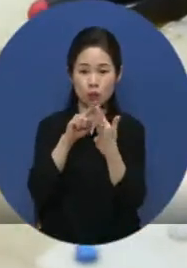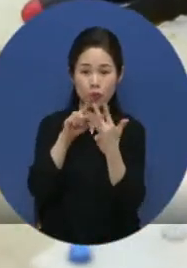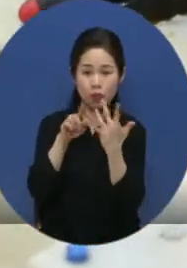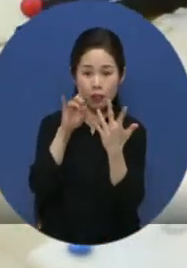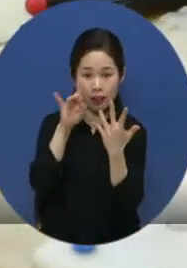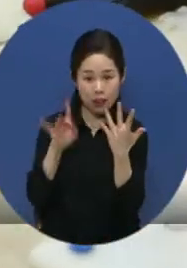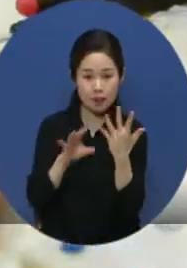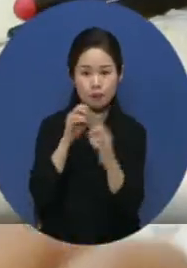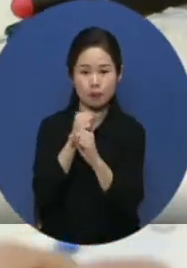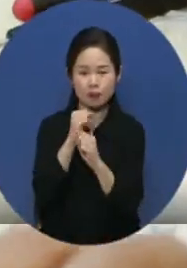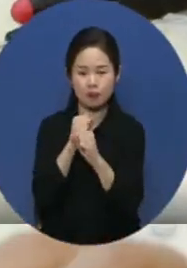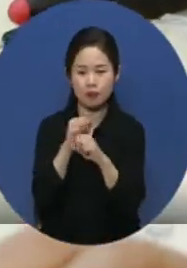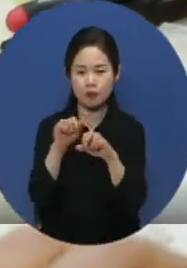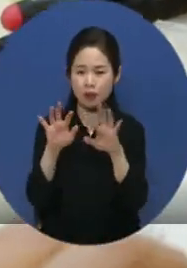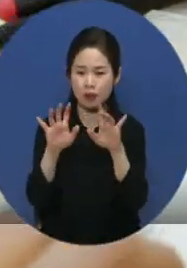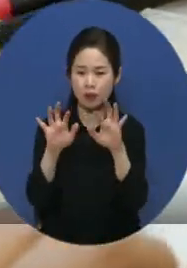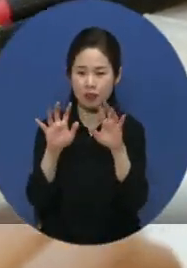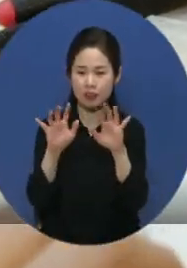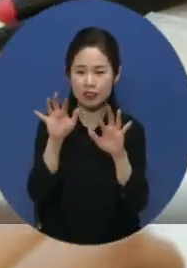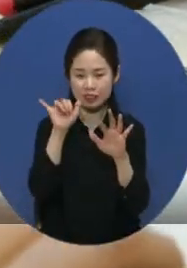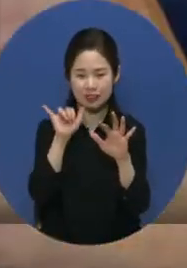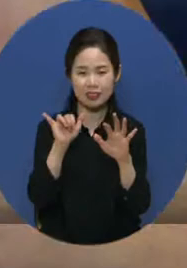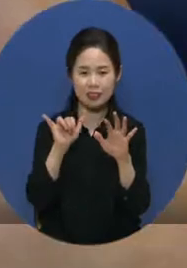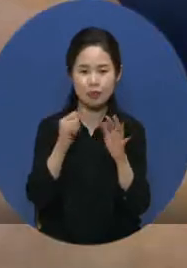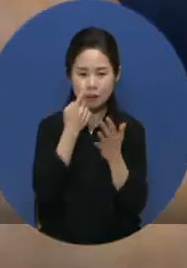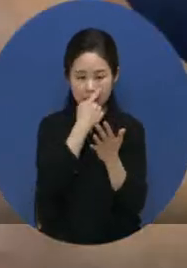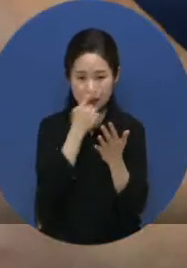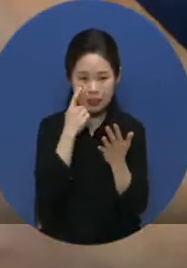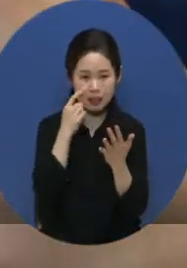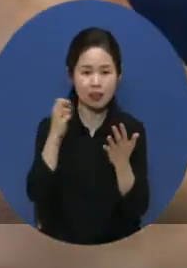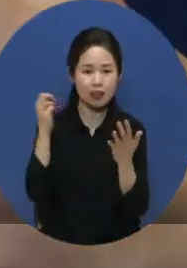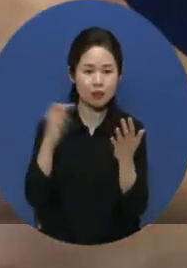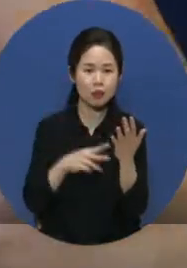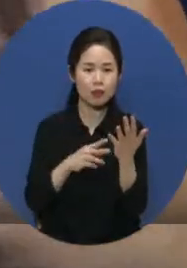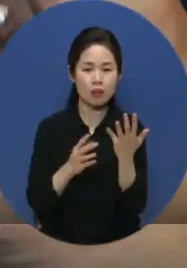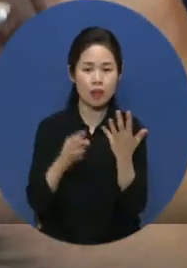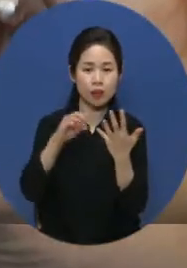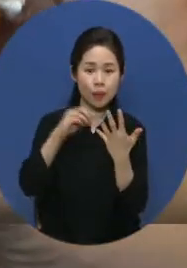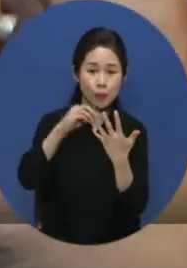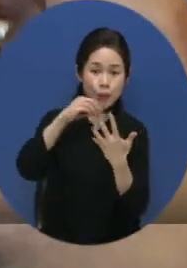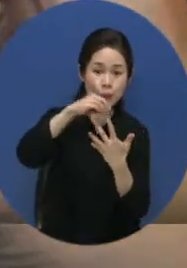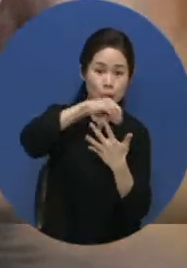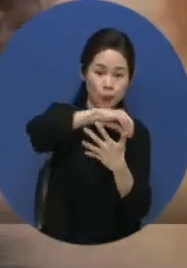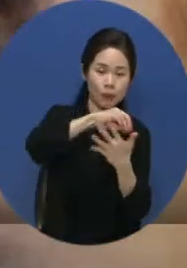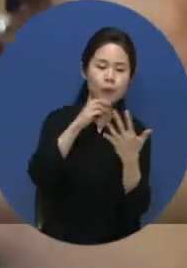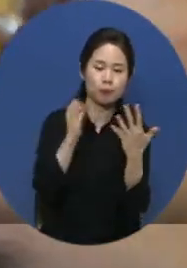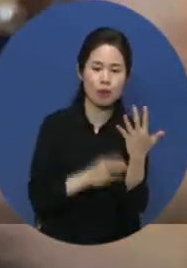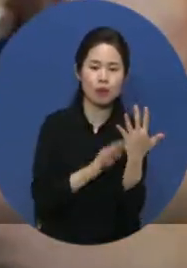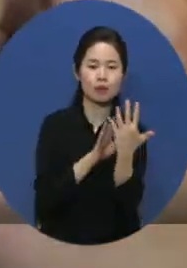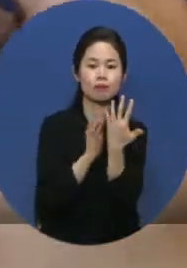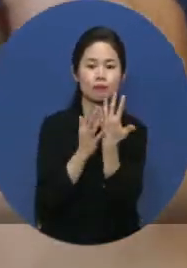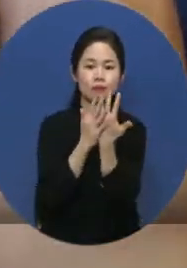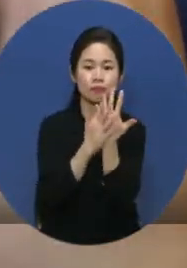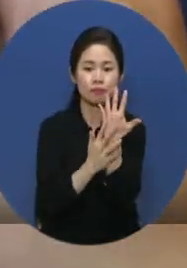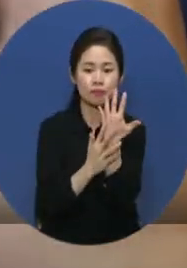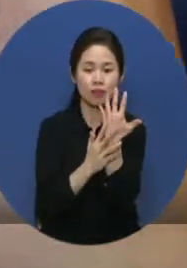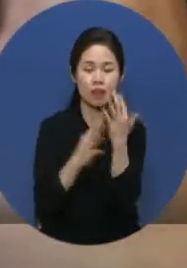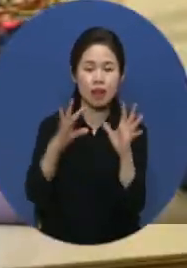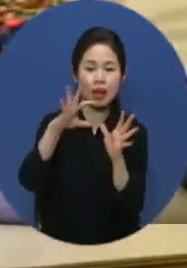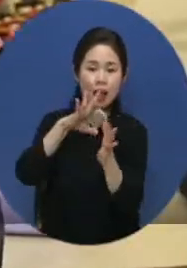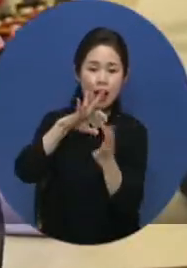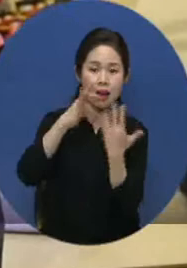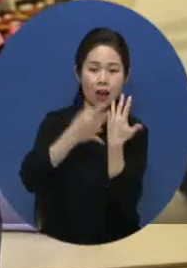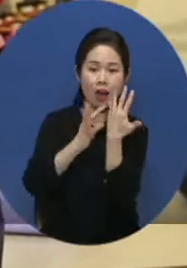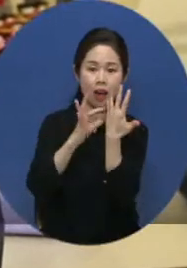확인을 하고, 그 다음에 다섯 손가락을 다 붙인 다음에는 안에 있는 전자 회로와 연결을 시켜서 다섯 손가락이 함께 파지가 되고